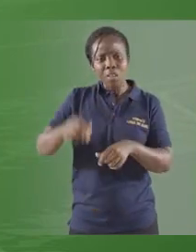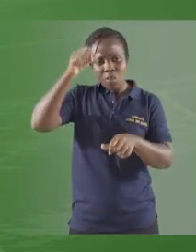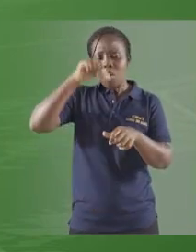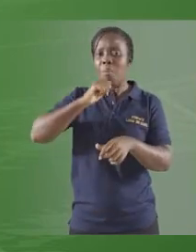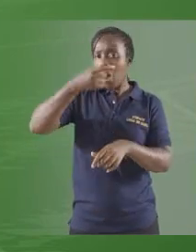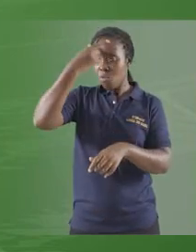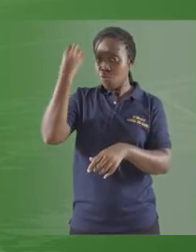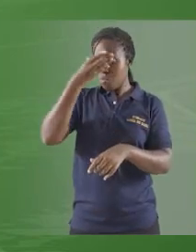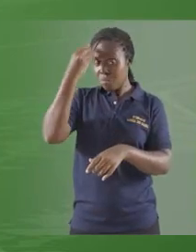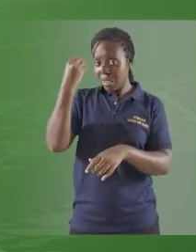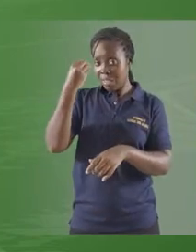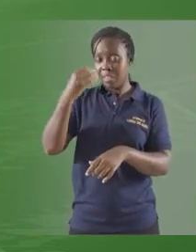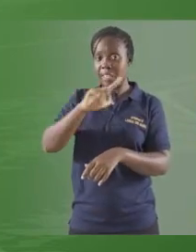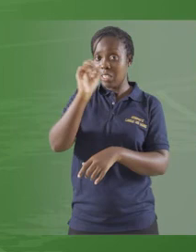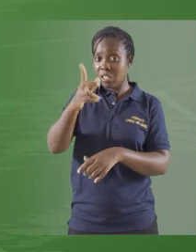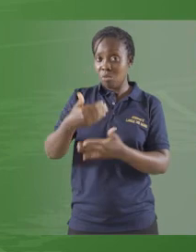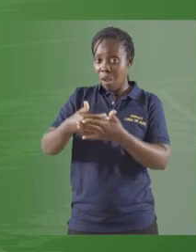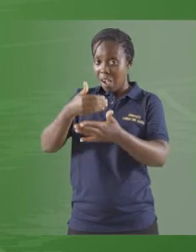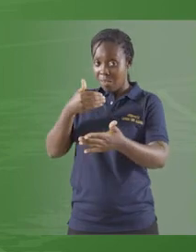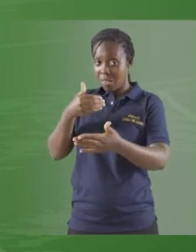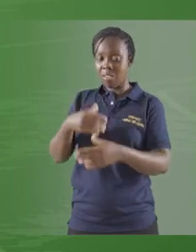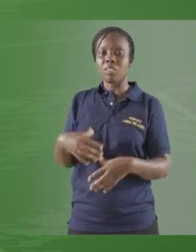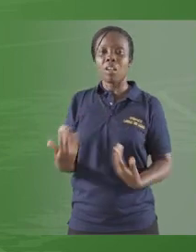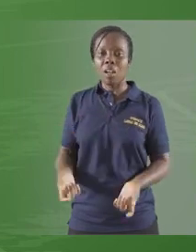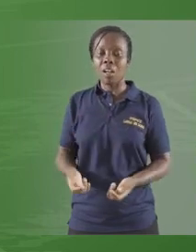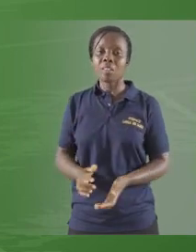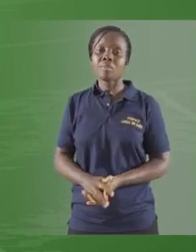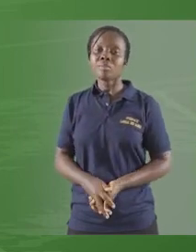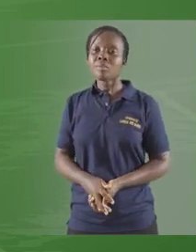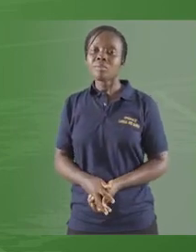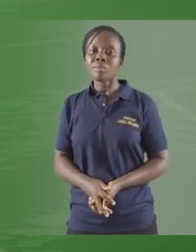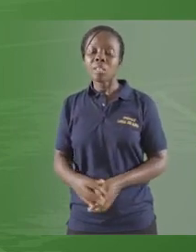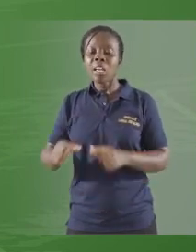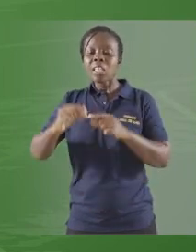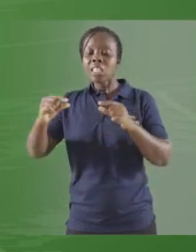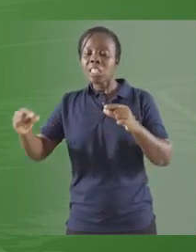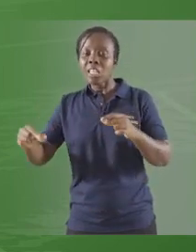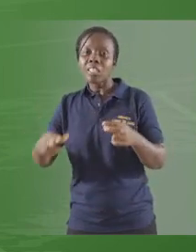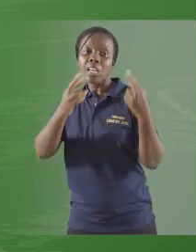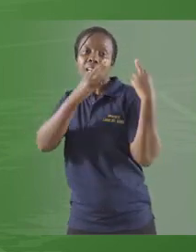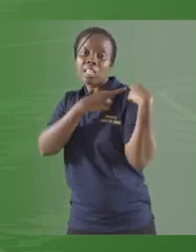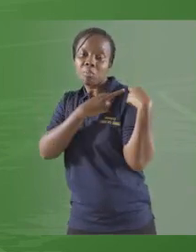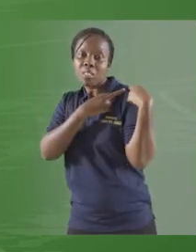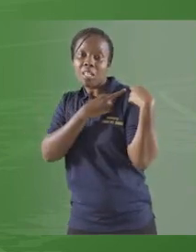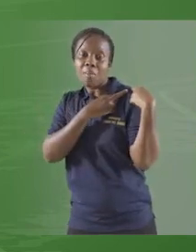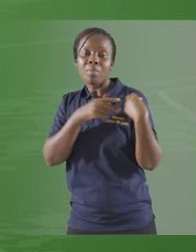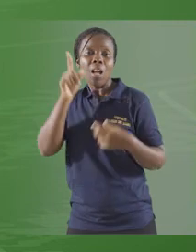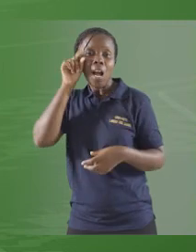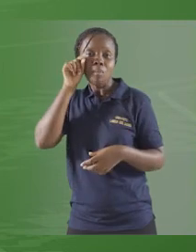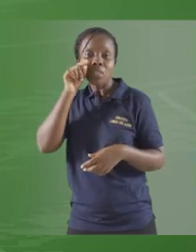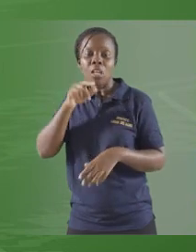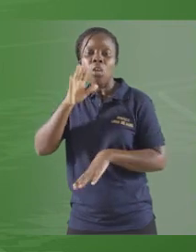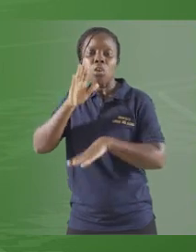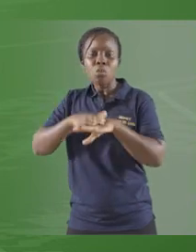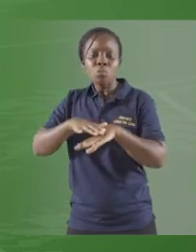Liaison au sexe ou non? Le gène responsable de l'albinisme est-il porté par